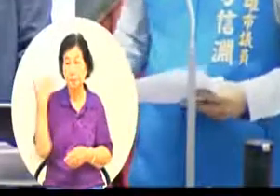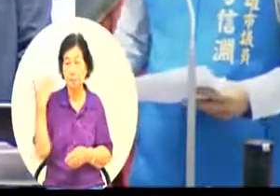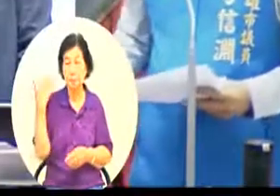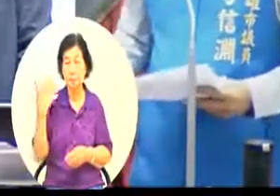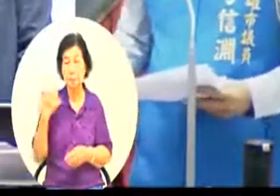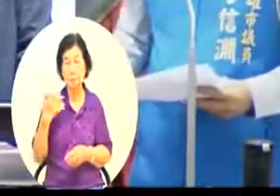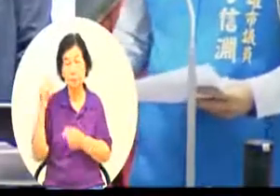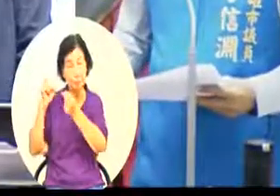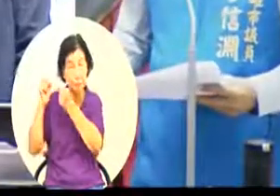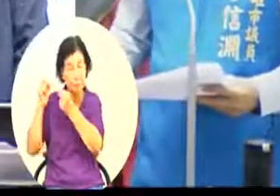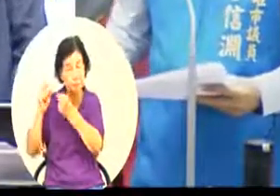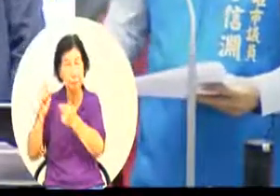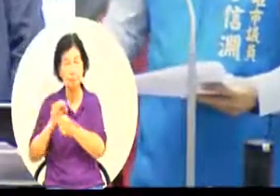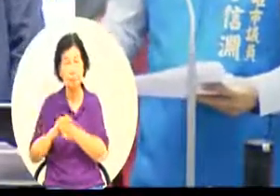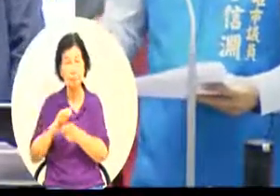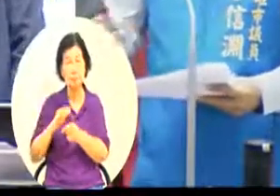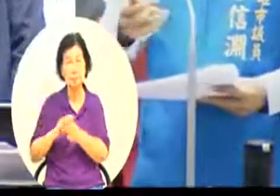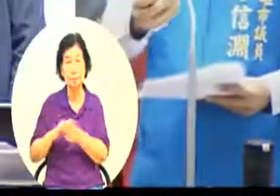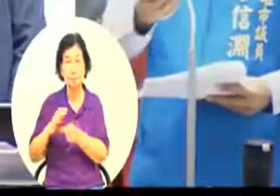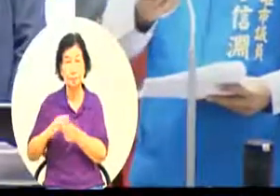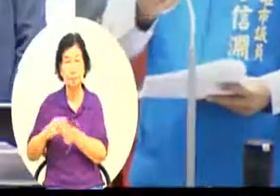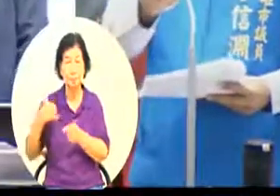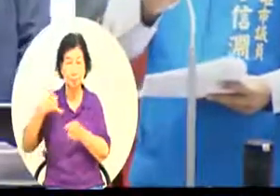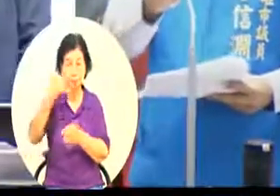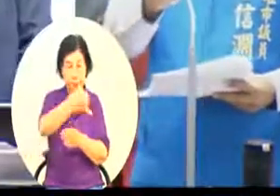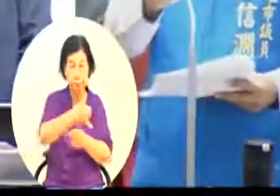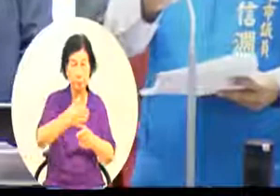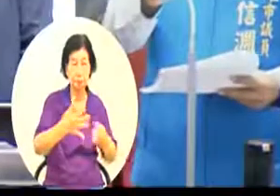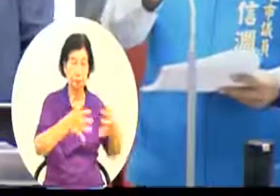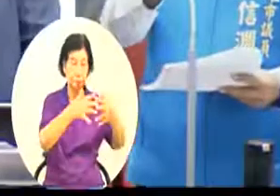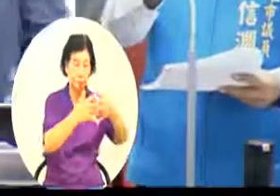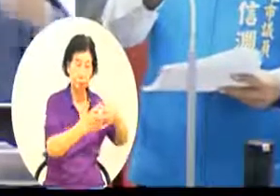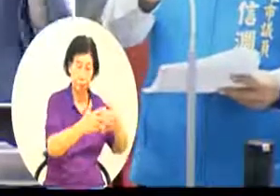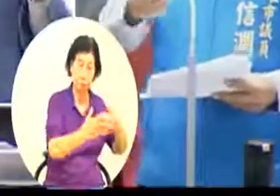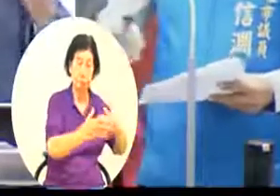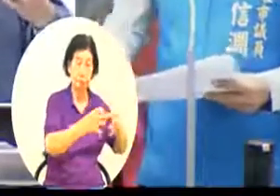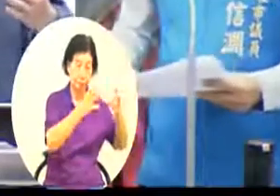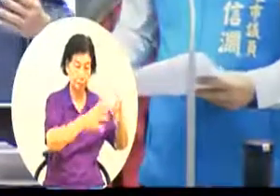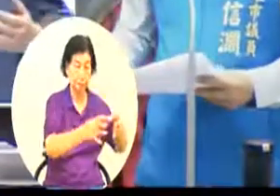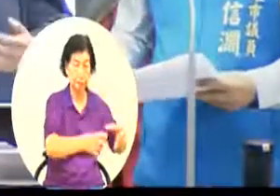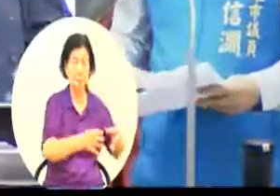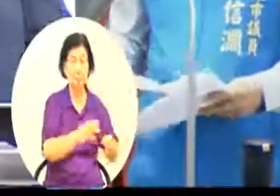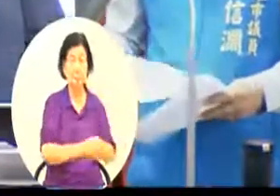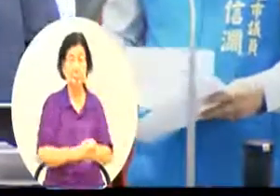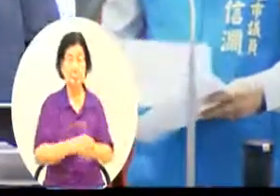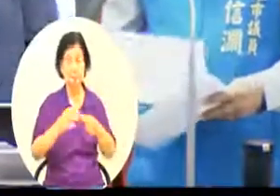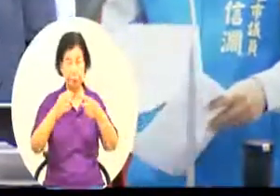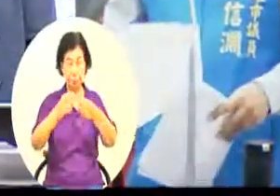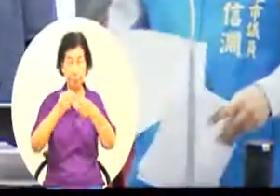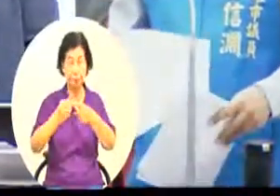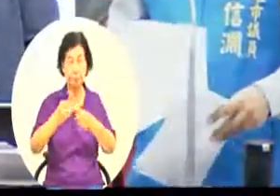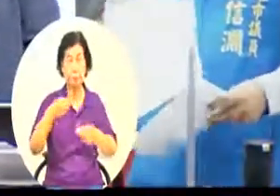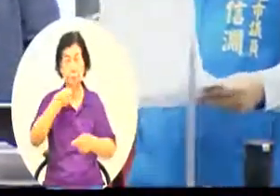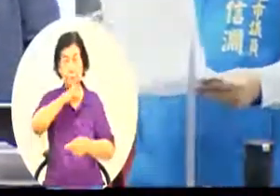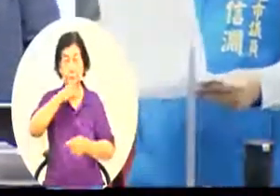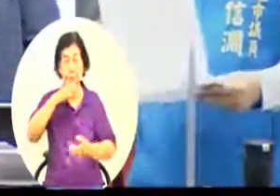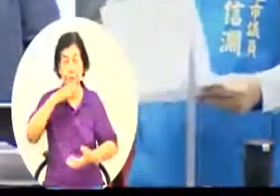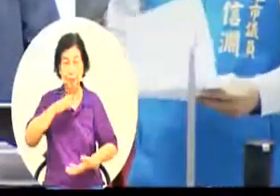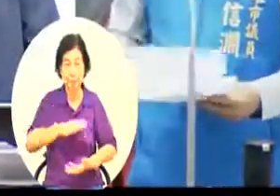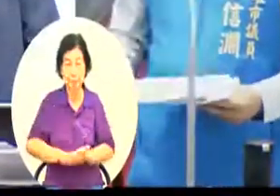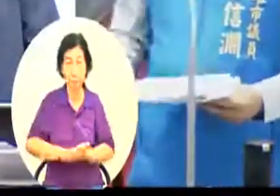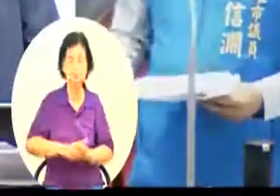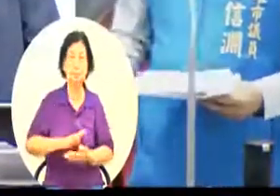厂， 去到设厂。 美国啊，美国设厂。 我想那是两，第一个台积电这个部分，奈米这个